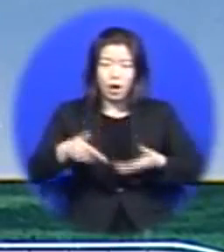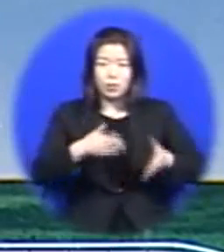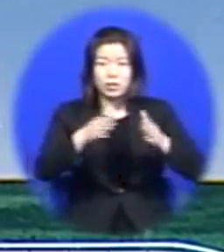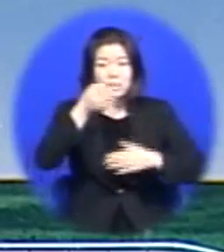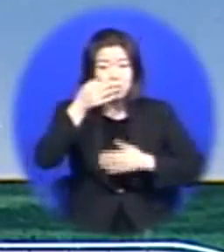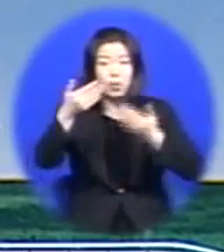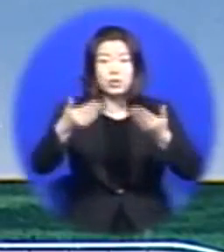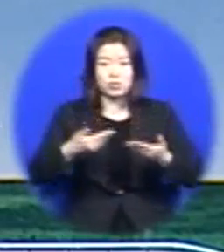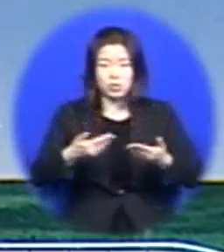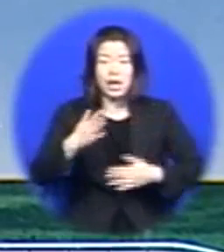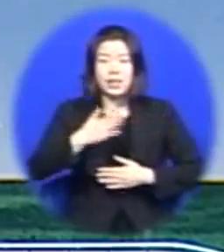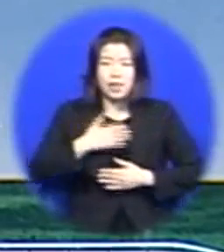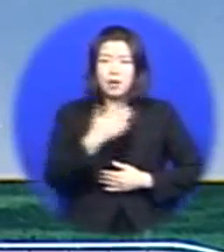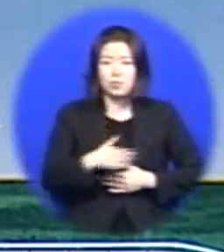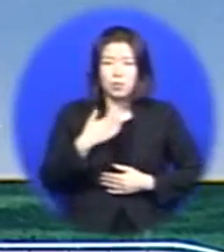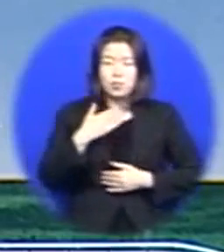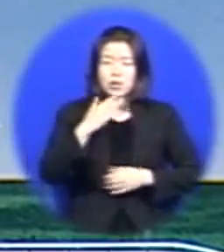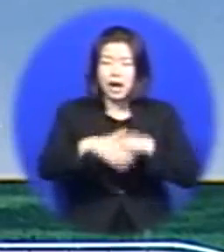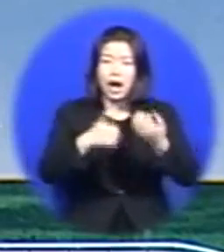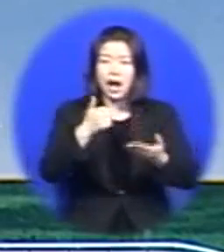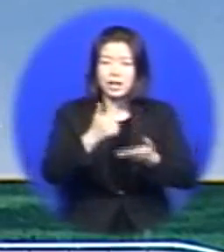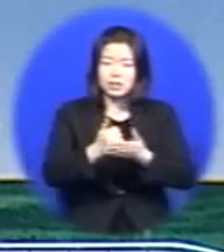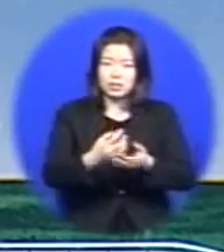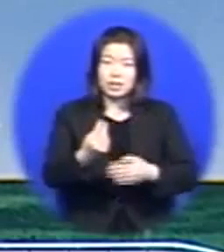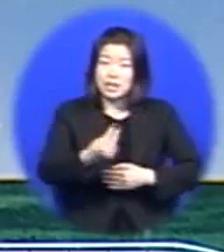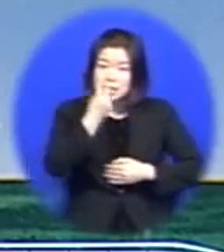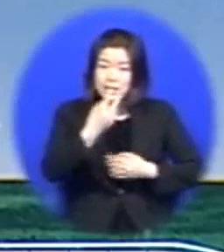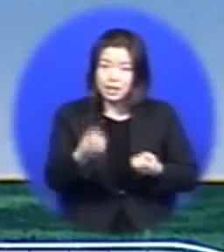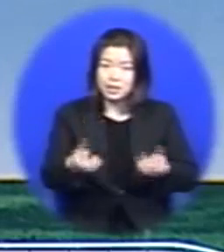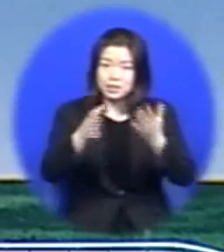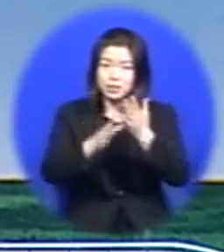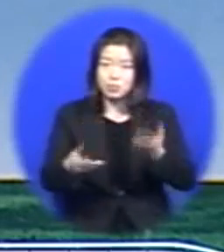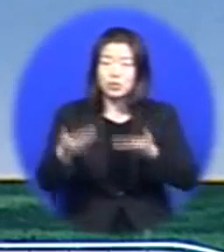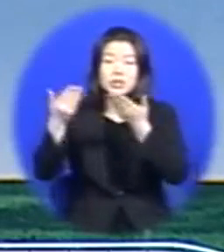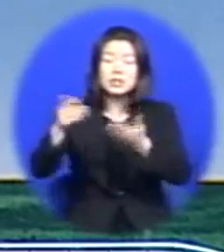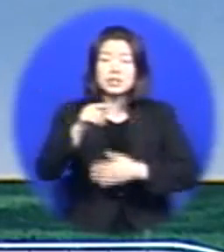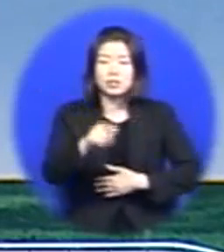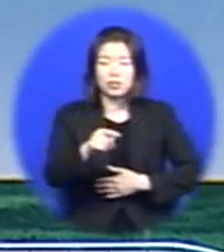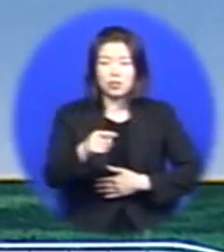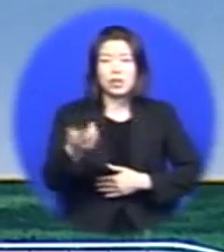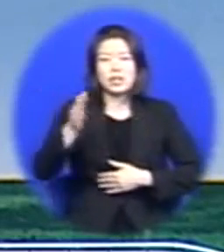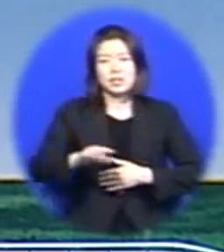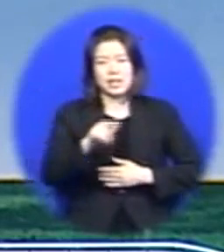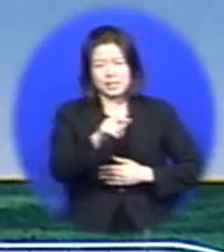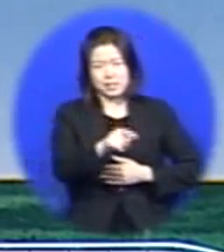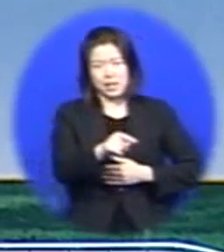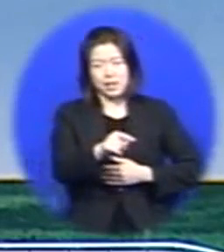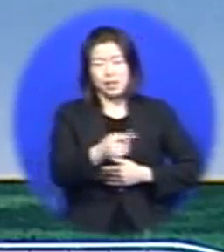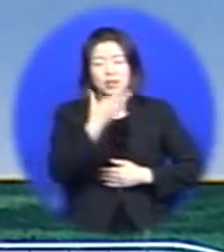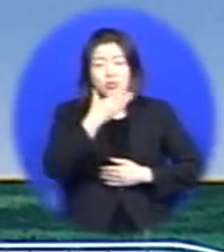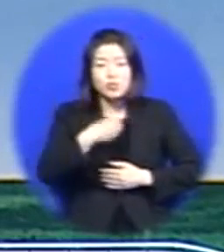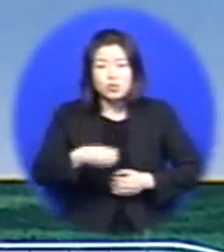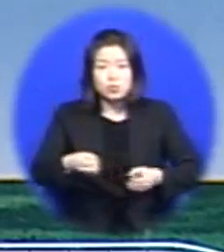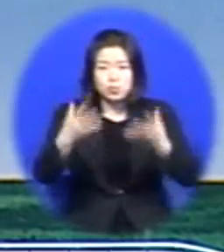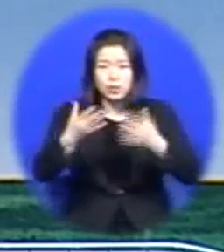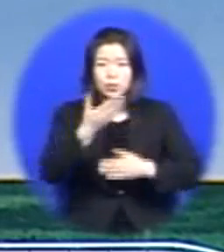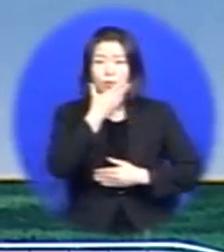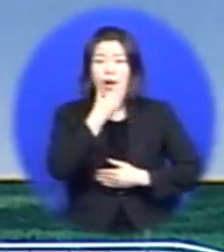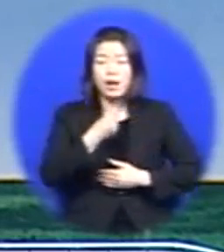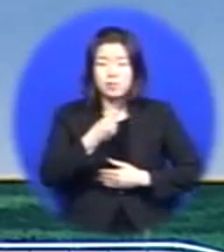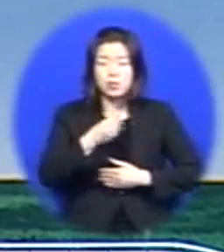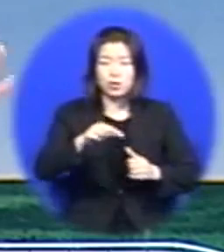보여주셨어요. 그건 내 몸을 하나님께 산재물로 바치는 거예요. 근데 그것이 축복이고